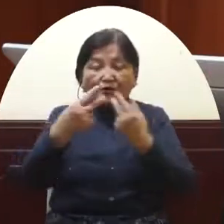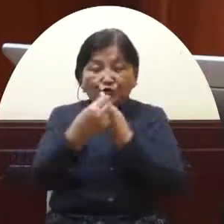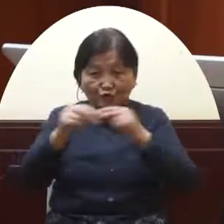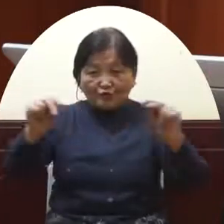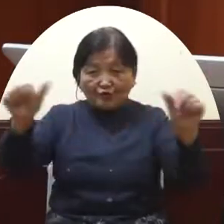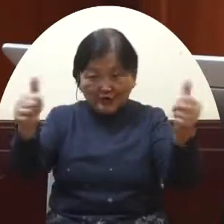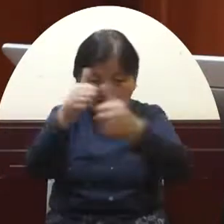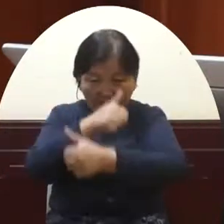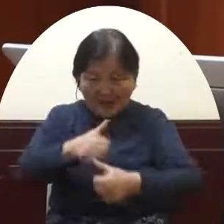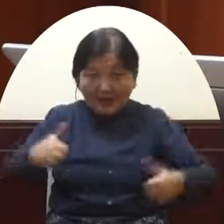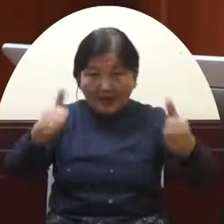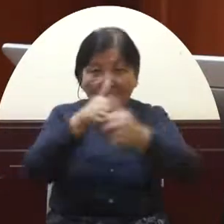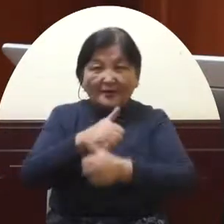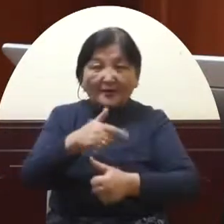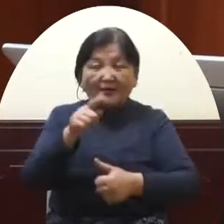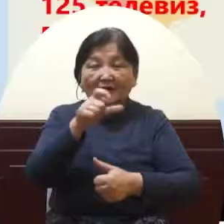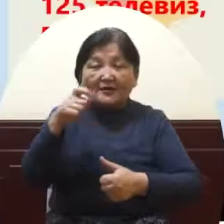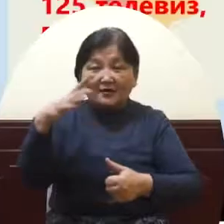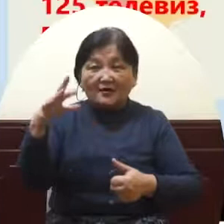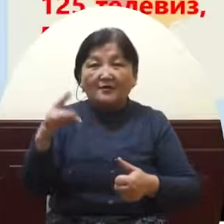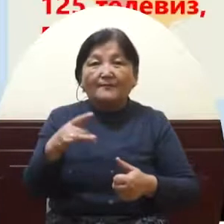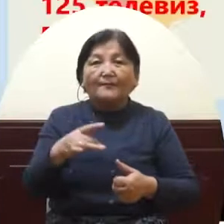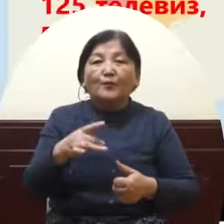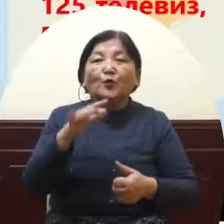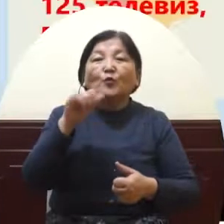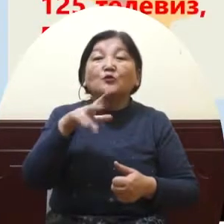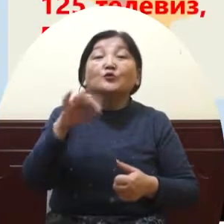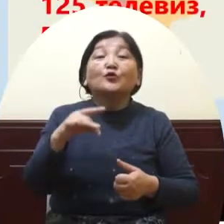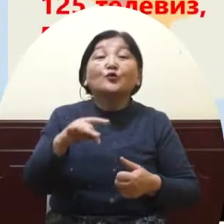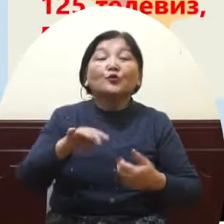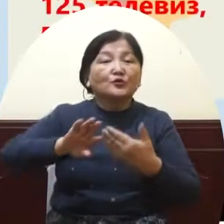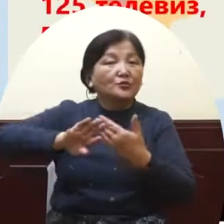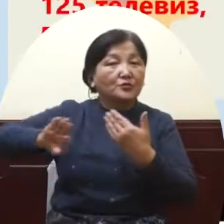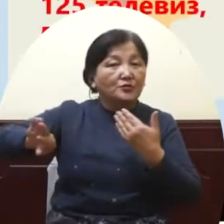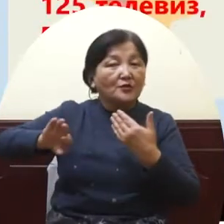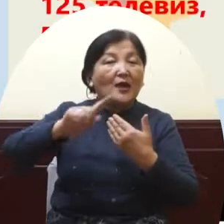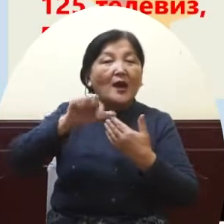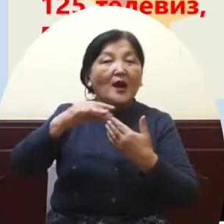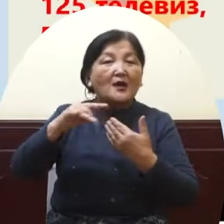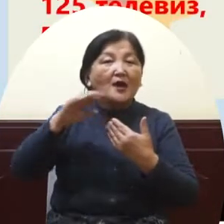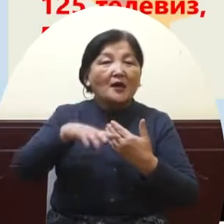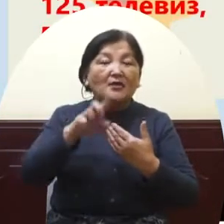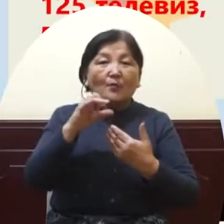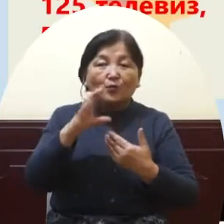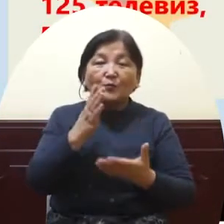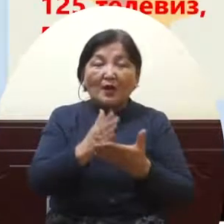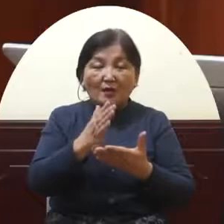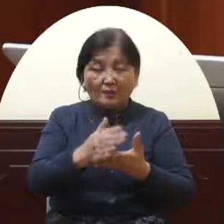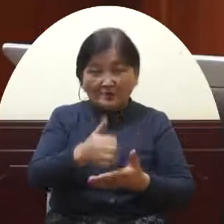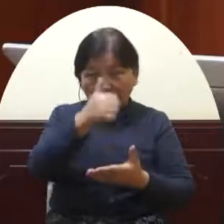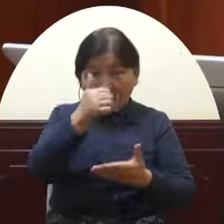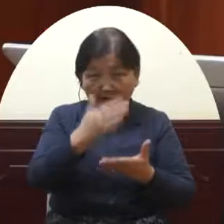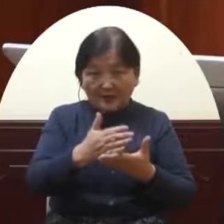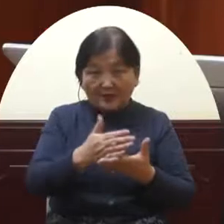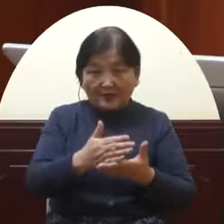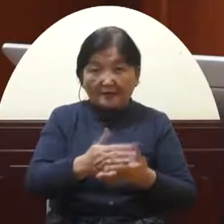бол улс төрөөс аль болох хараат болохыг л хамгийн түрүүлд алхам хийх ёстой. Тэгжэл чадах юм бол хэвлэл мэдээлэл маань